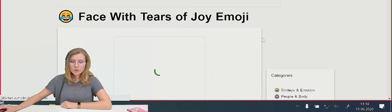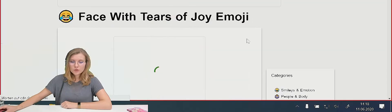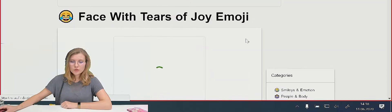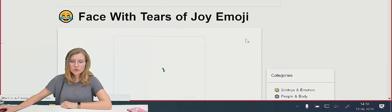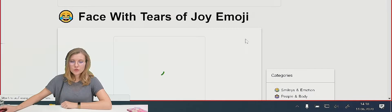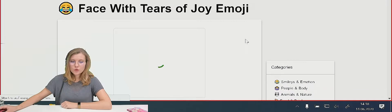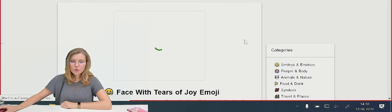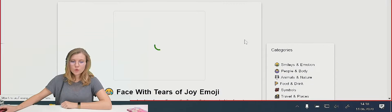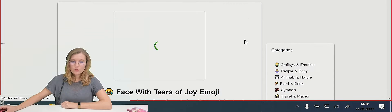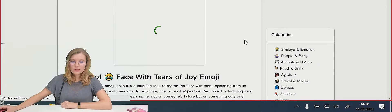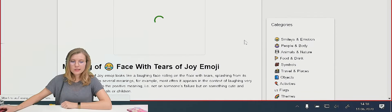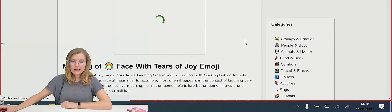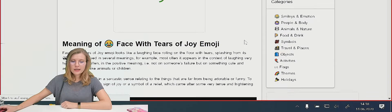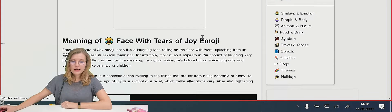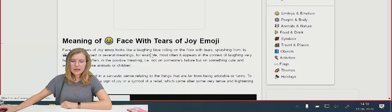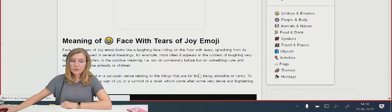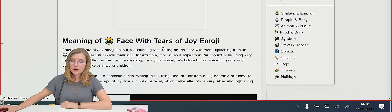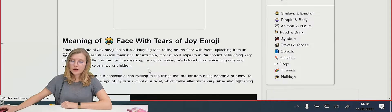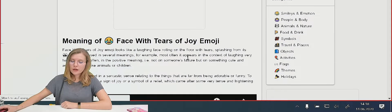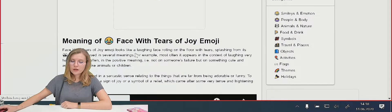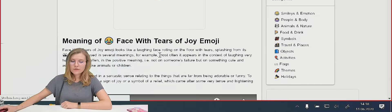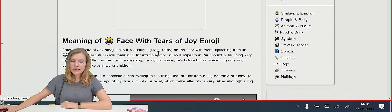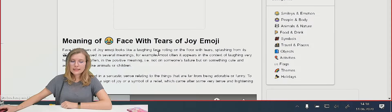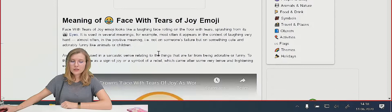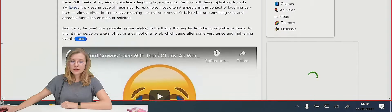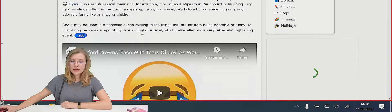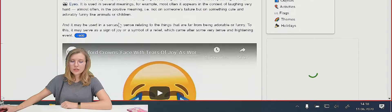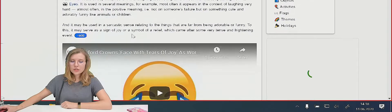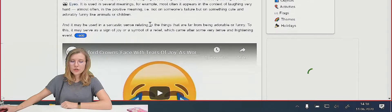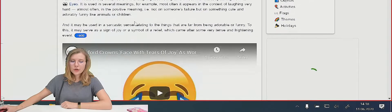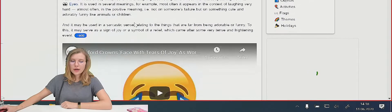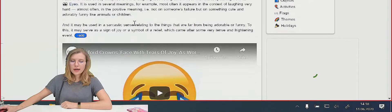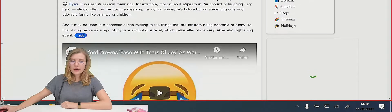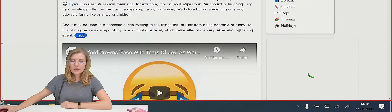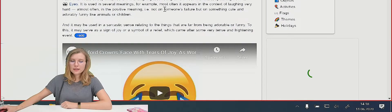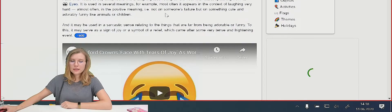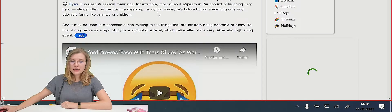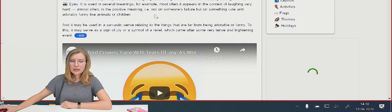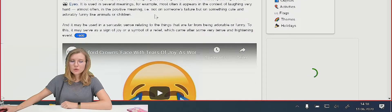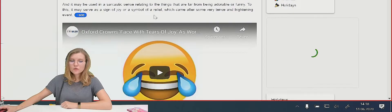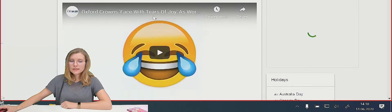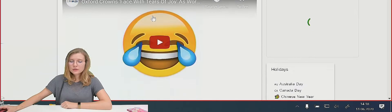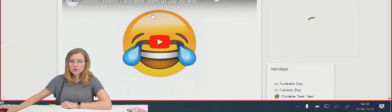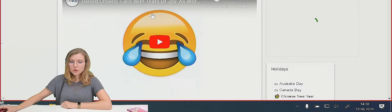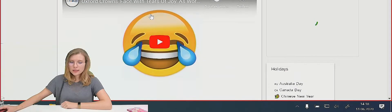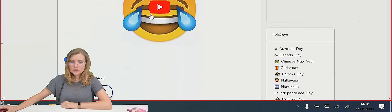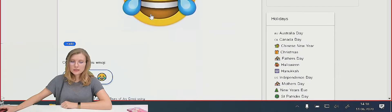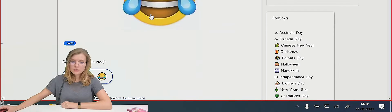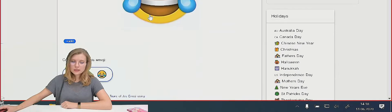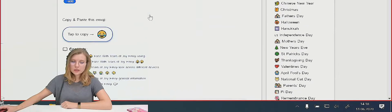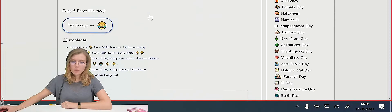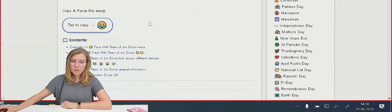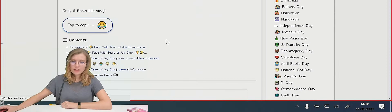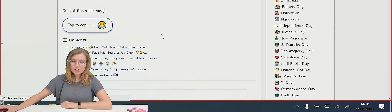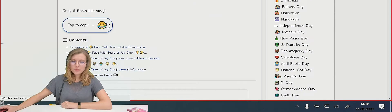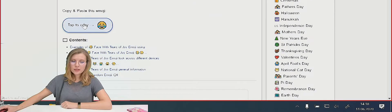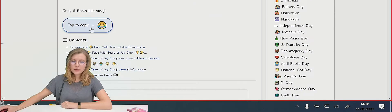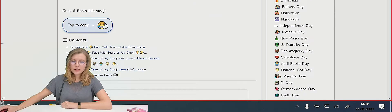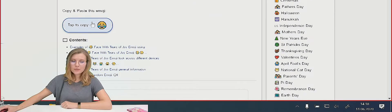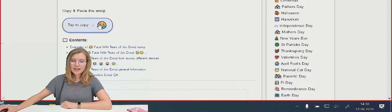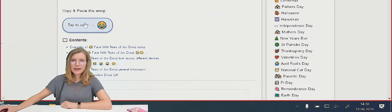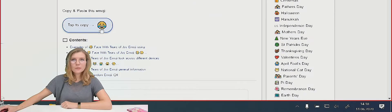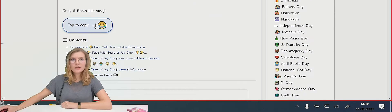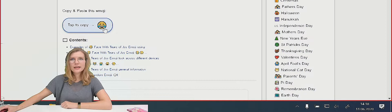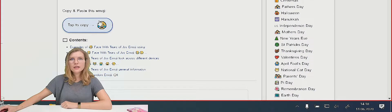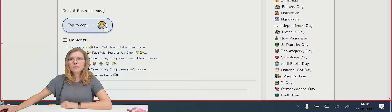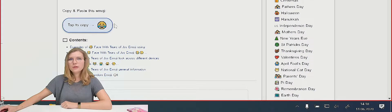ich mal kurz. Und dann habe ich hier weiterhin auf Englisch die Erklärung, was der bedeutet. Das ist auch manchmal ganz spannend. Und